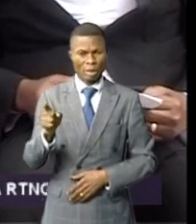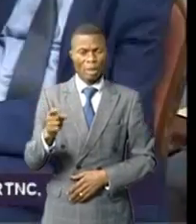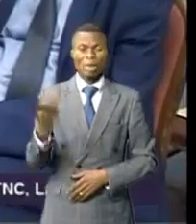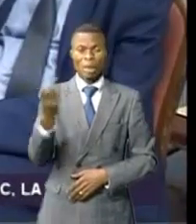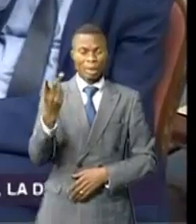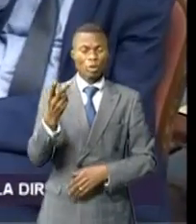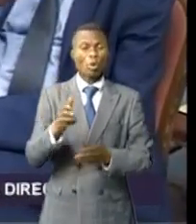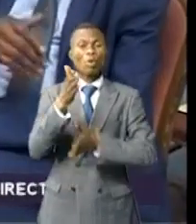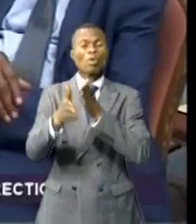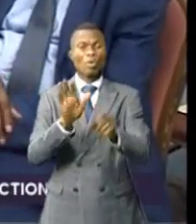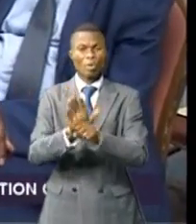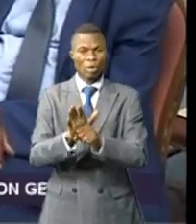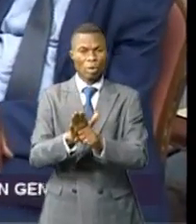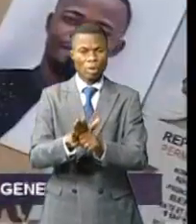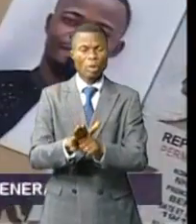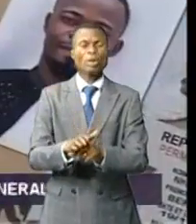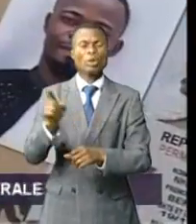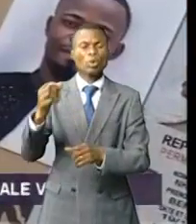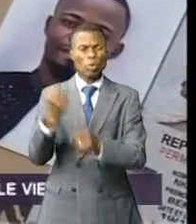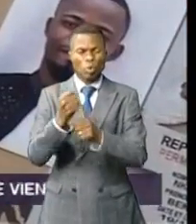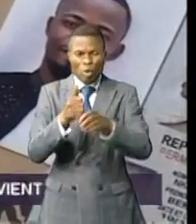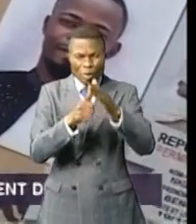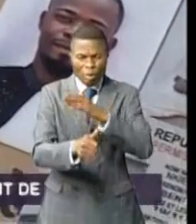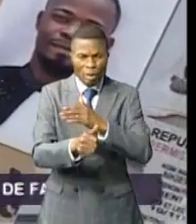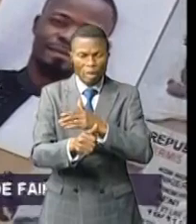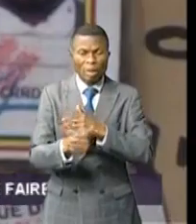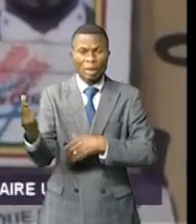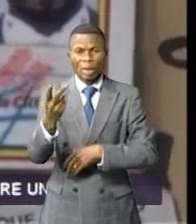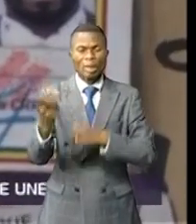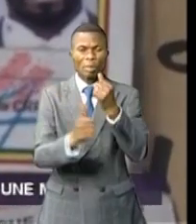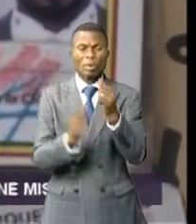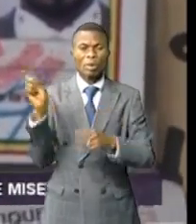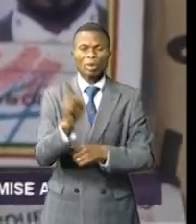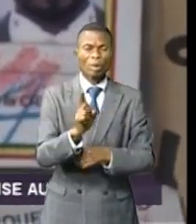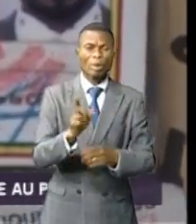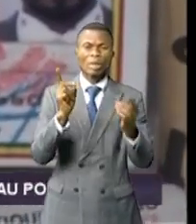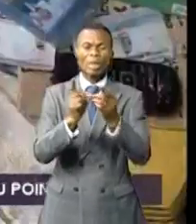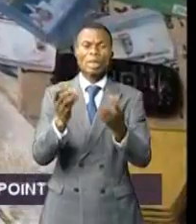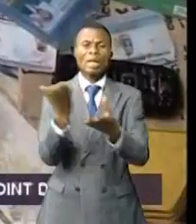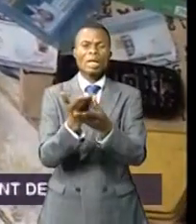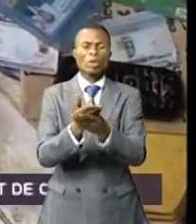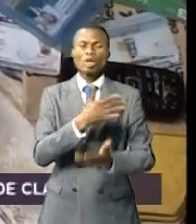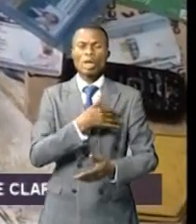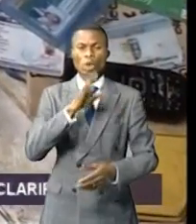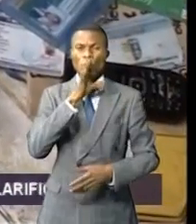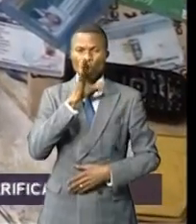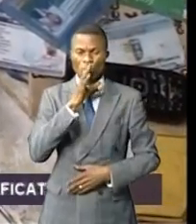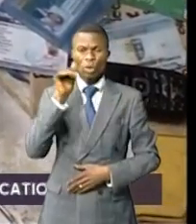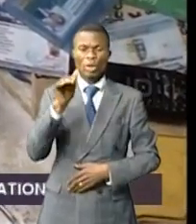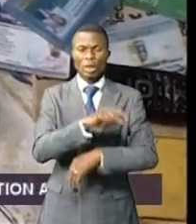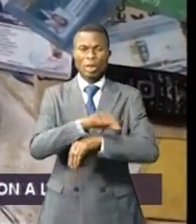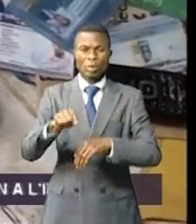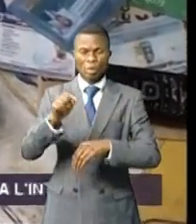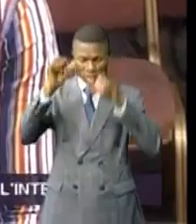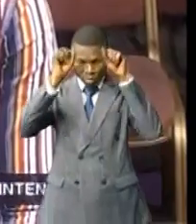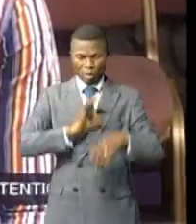tirés. Ils étaient dans le collimateur parce que le prof aîné s'est présenté à eux avec une fausse identité de directeur de cabinet du chef